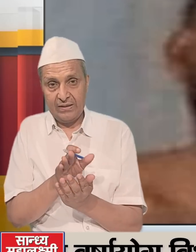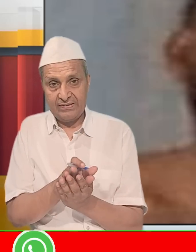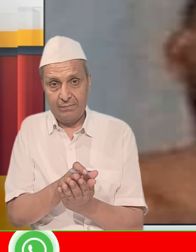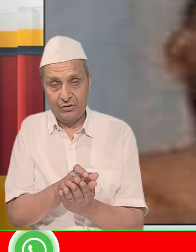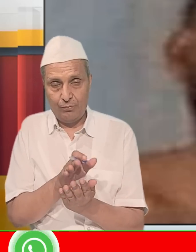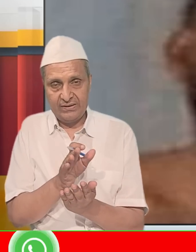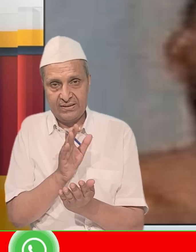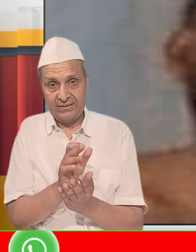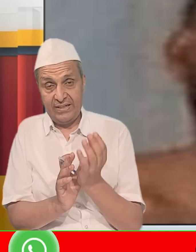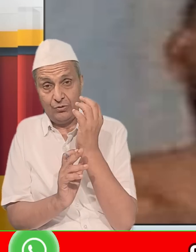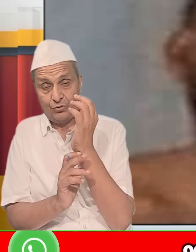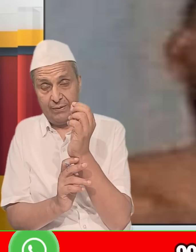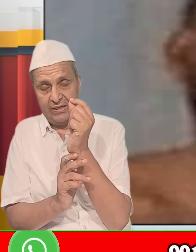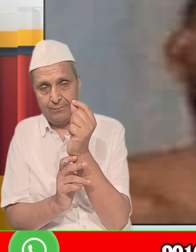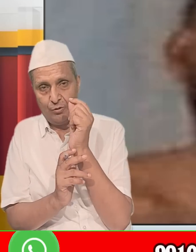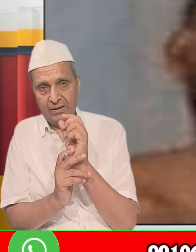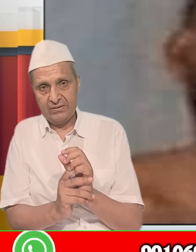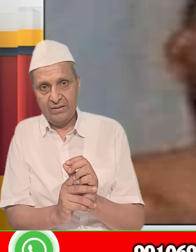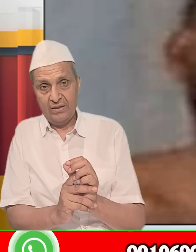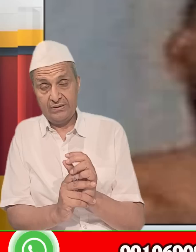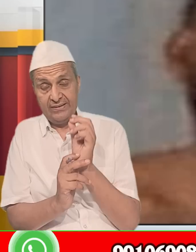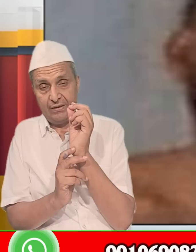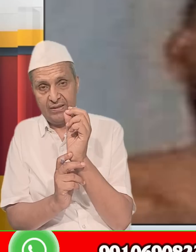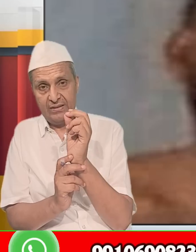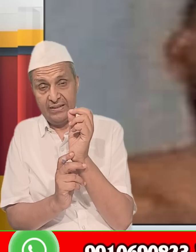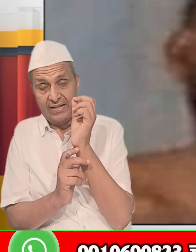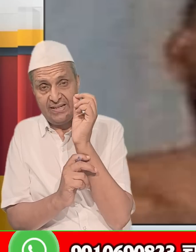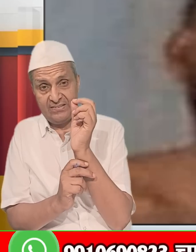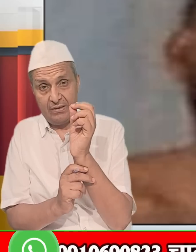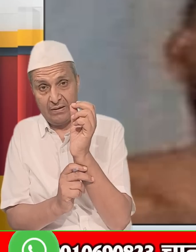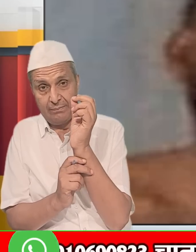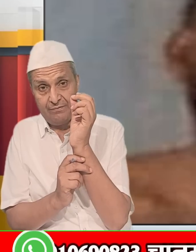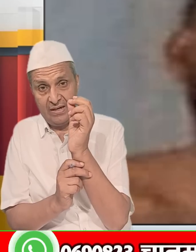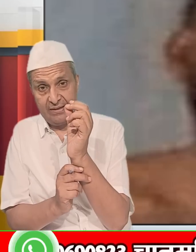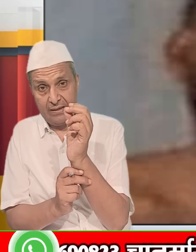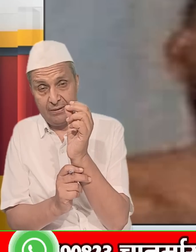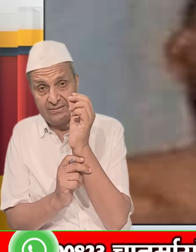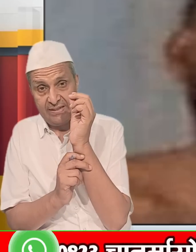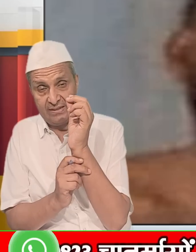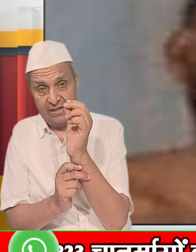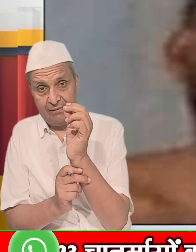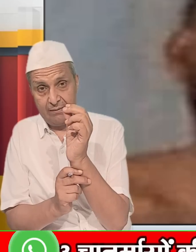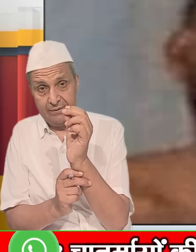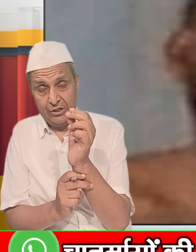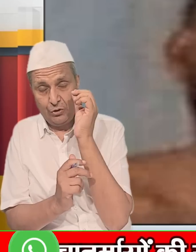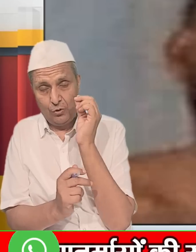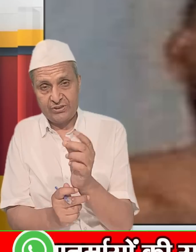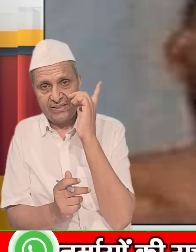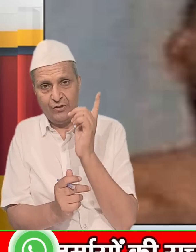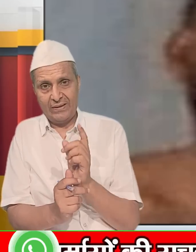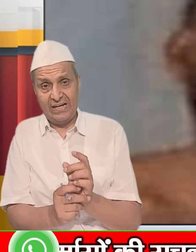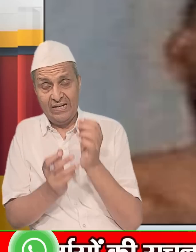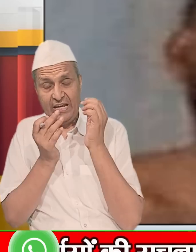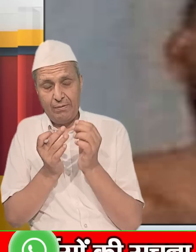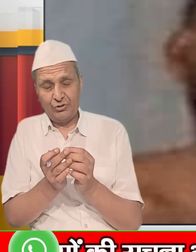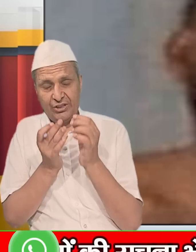फाइल 4-5 दिन बाद क्यों बंद कर जाती है, दूसरी महत्वपूर्ण बात। तीसरी बात, क्या जैन समाज बार बार विहार के बारे में इस तरह की घटनाएं मिलने के बाद क्यों सजग